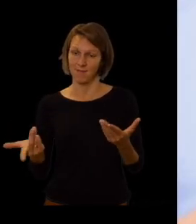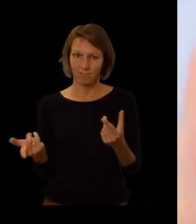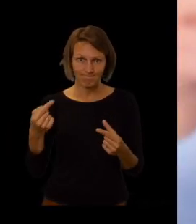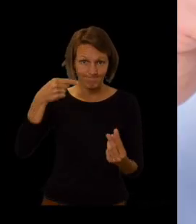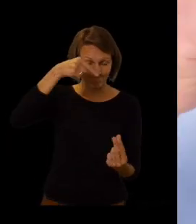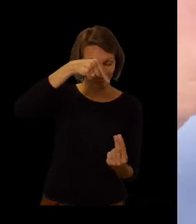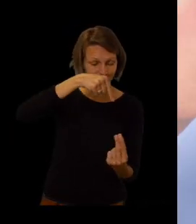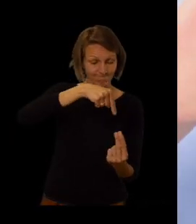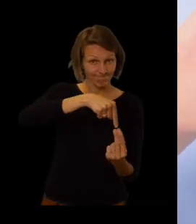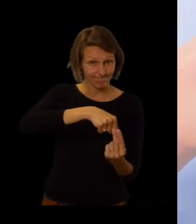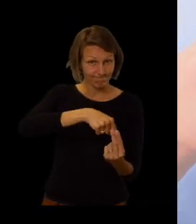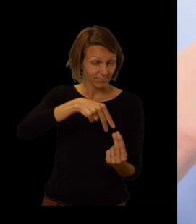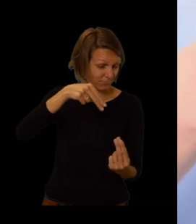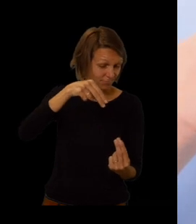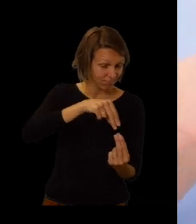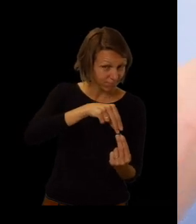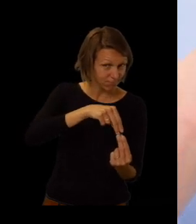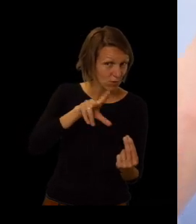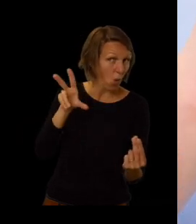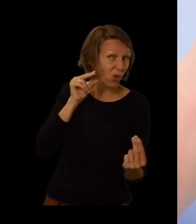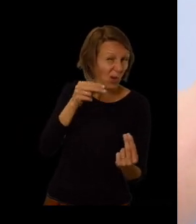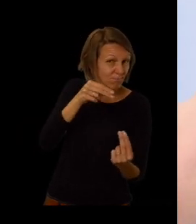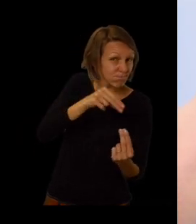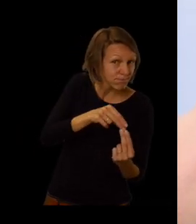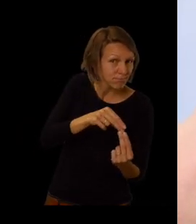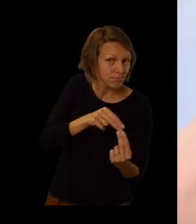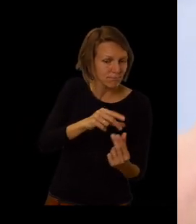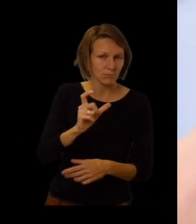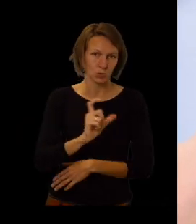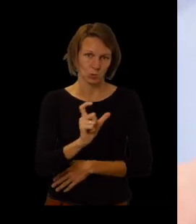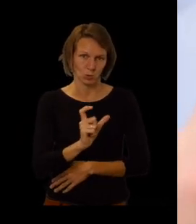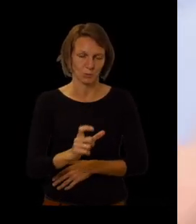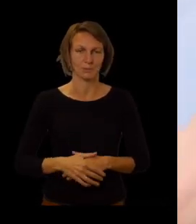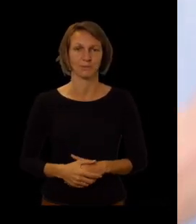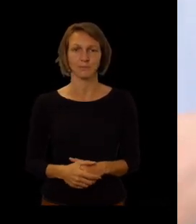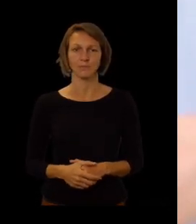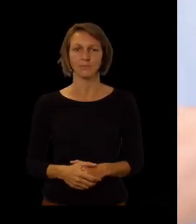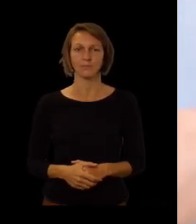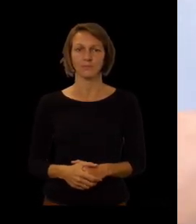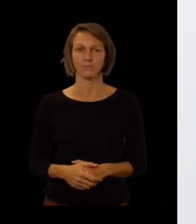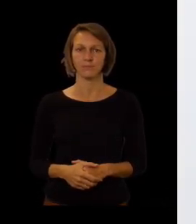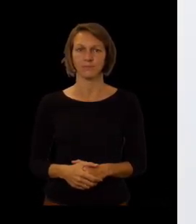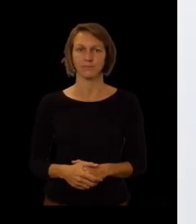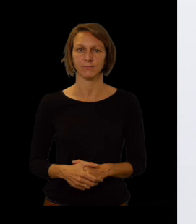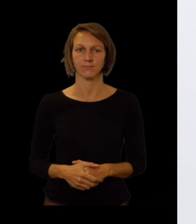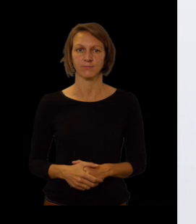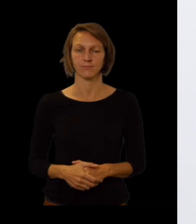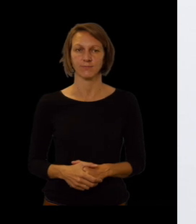Maintenant, on remet la tige dans le tube, on ferme bien, on entend un clic et on secoue.